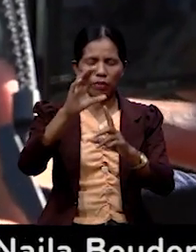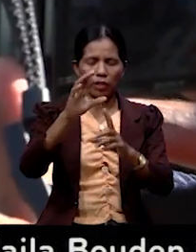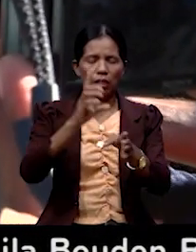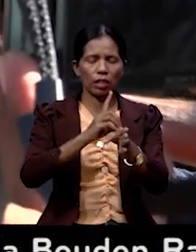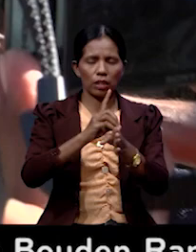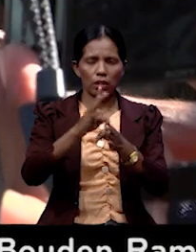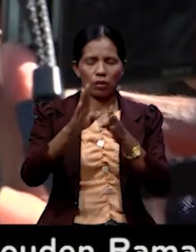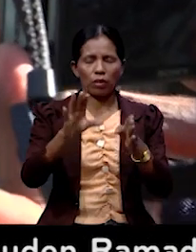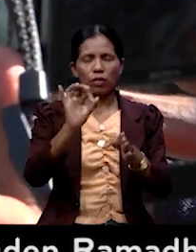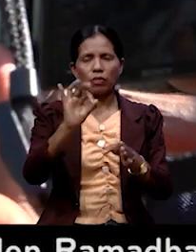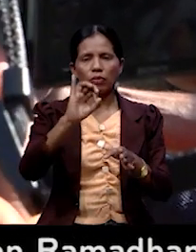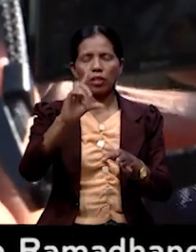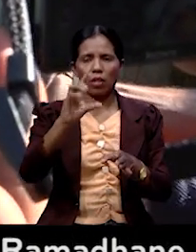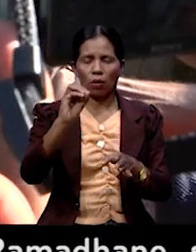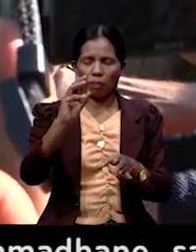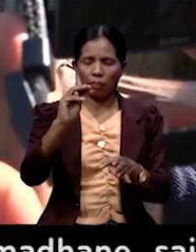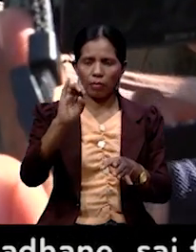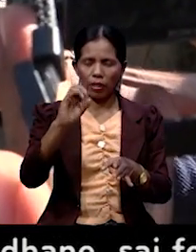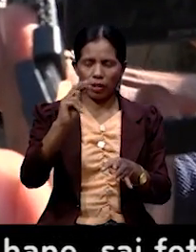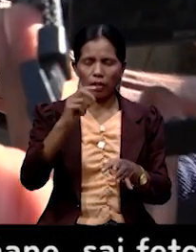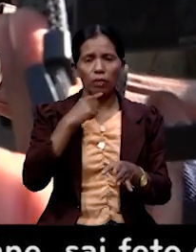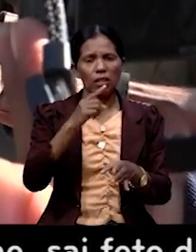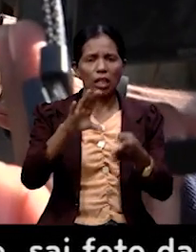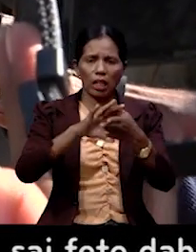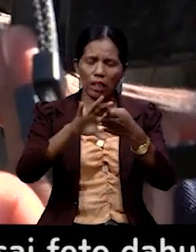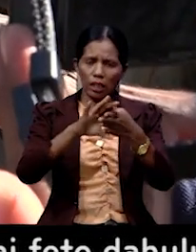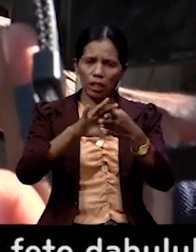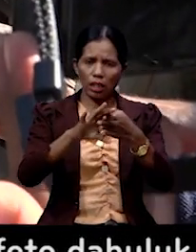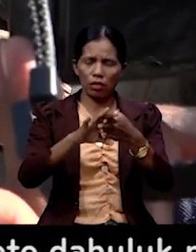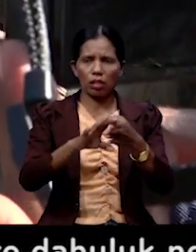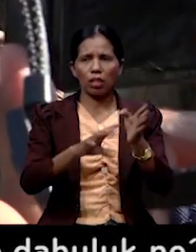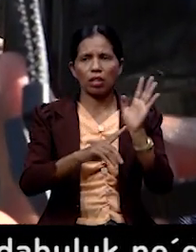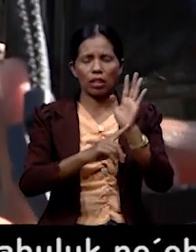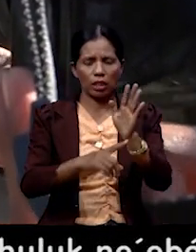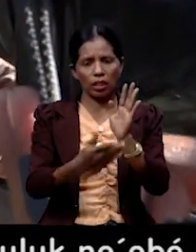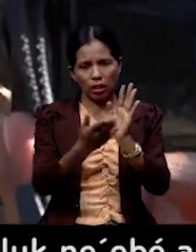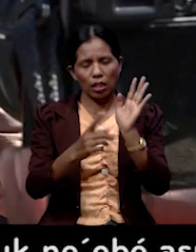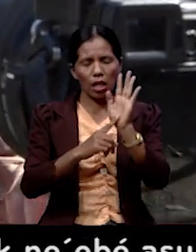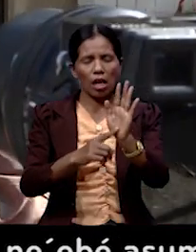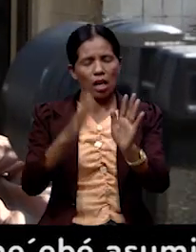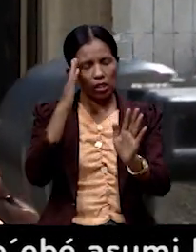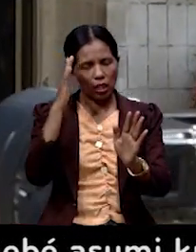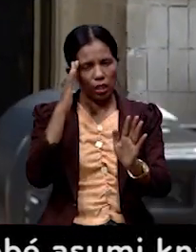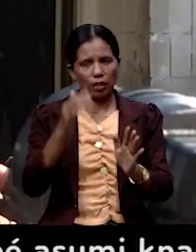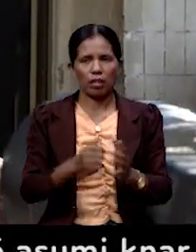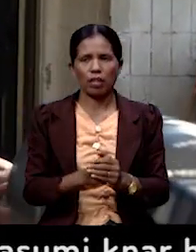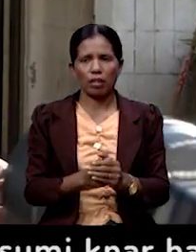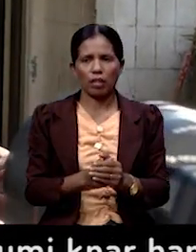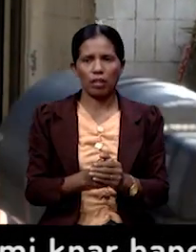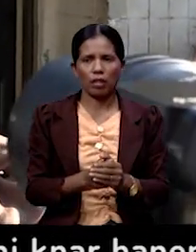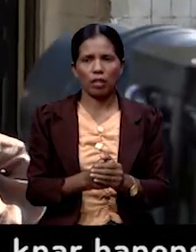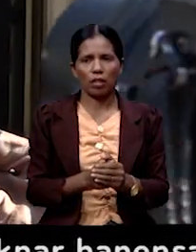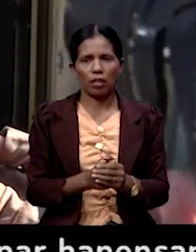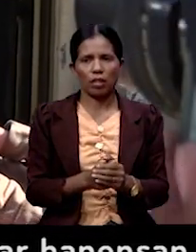Direktur Filomeno Suarez. Hau hato ada yang kartau ne kita kuy insek ada kartau ne kartau ne despaya despaya